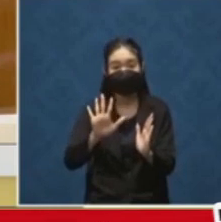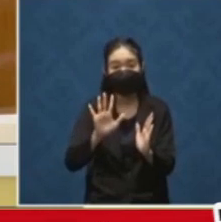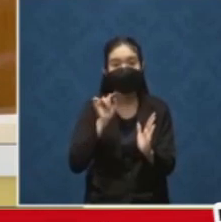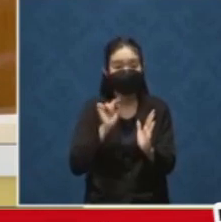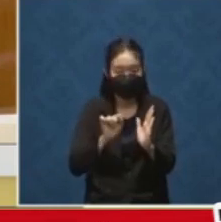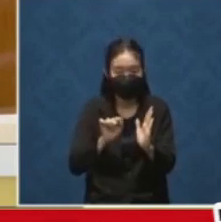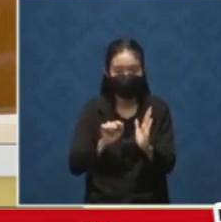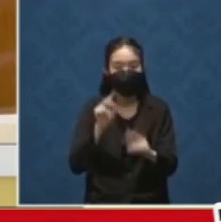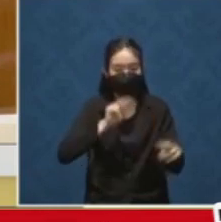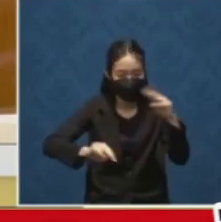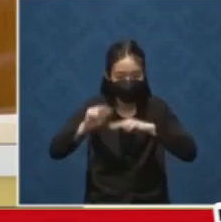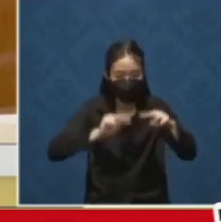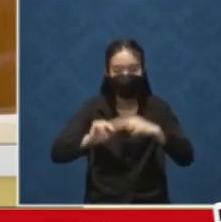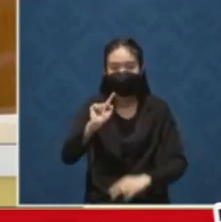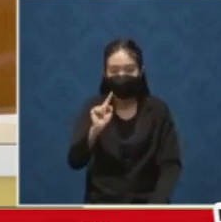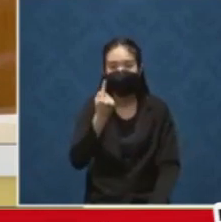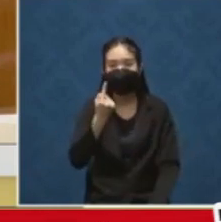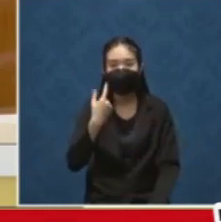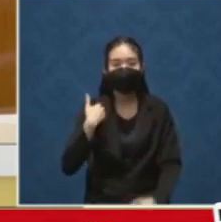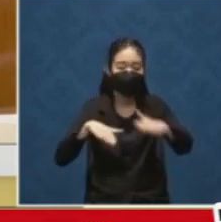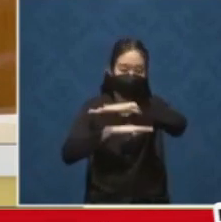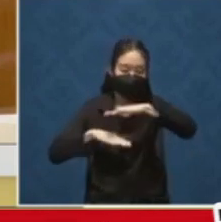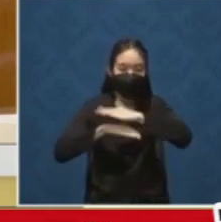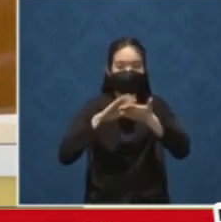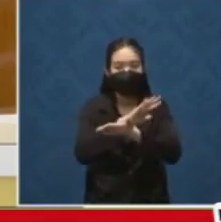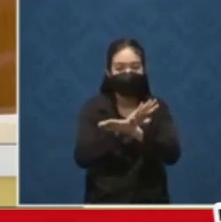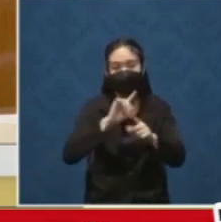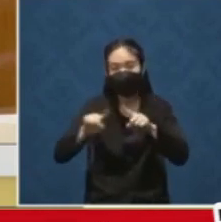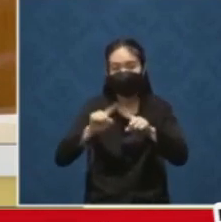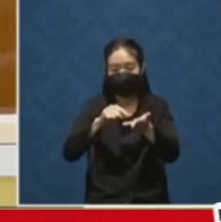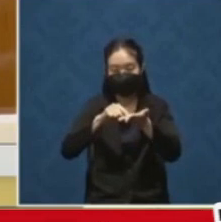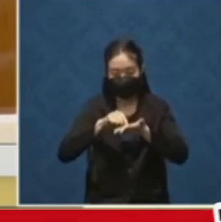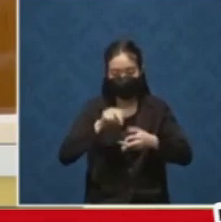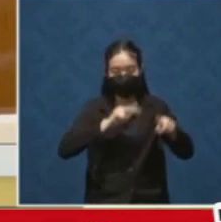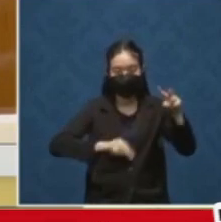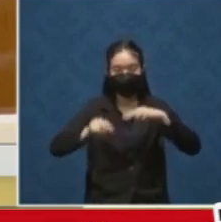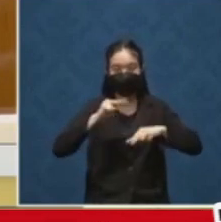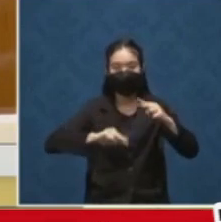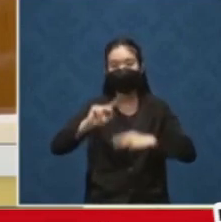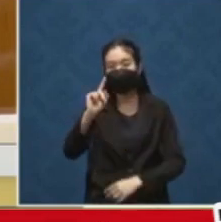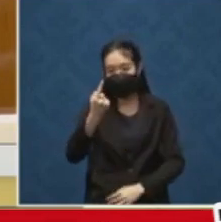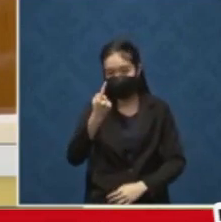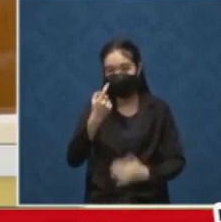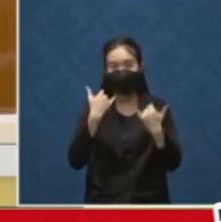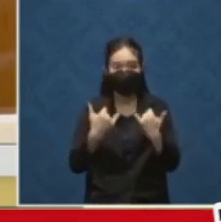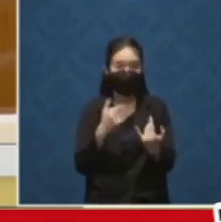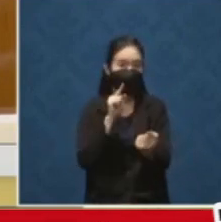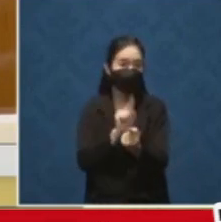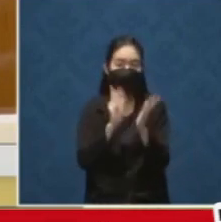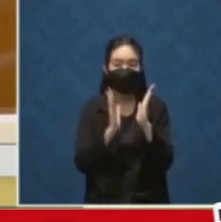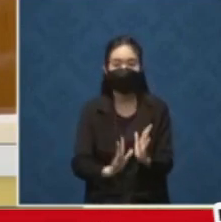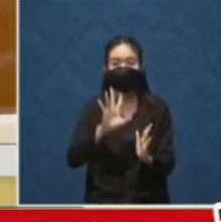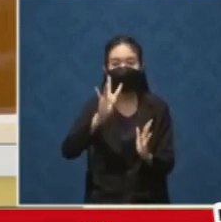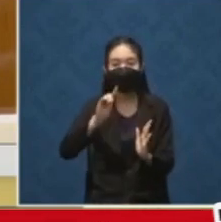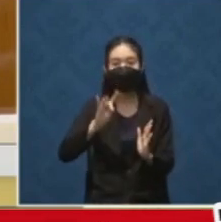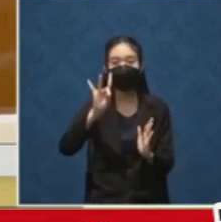นั้กจะมีการตัสอบอครั้งหนึ่ง โดยเอาเอกสารหรือมานำเรินการตัสบอกครั้งสุดท้ายแล้วก็มีตำ